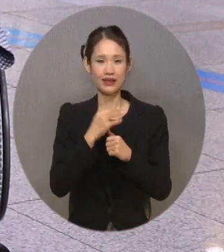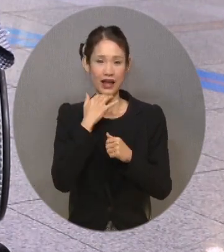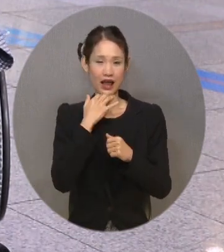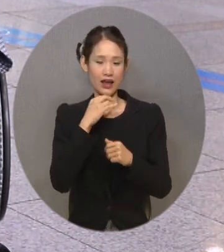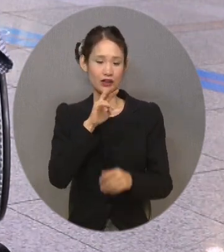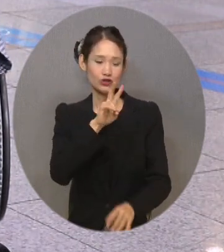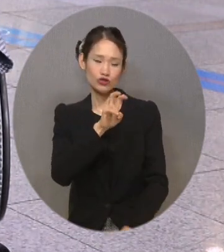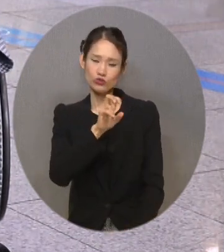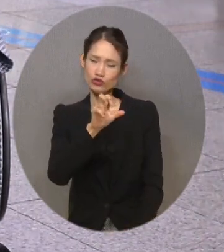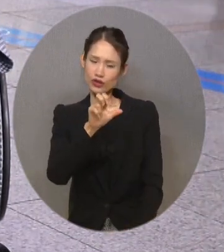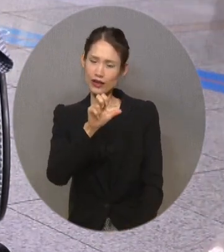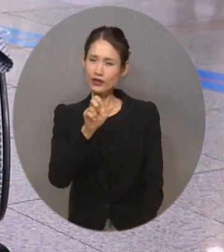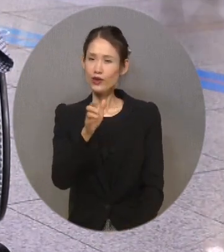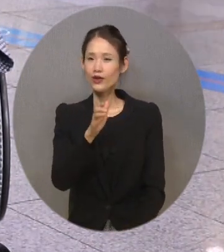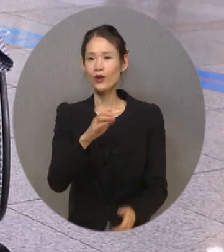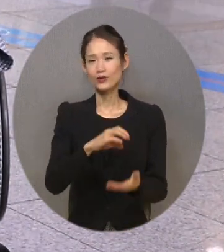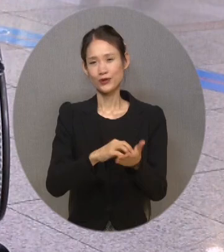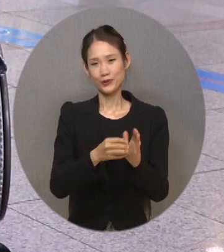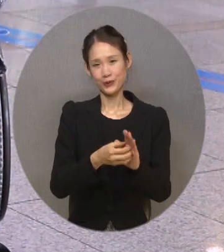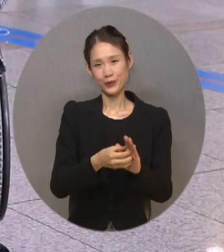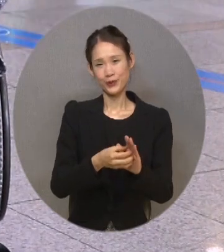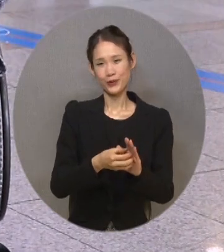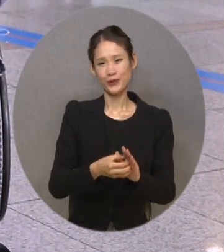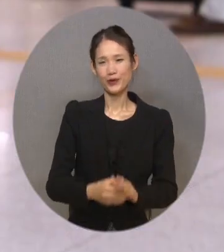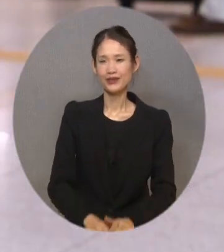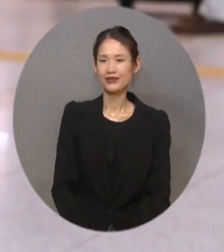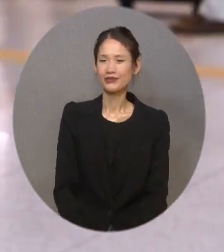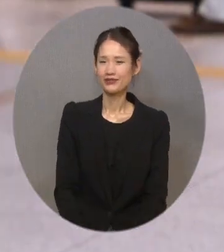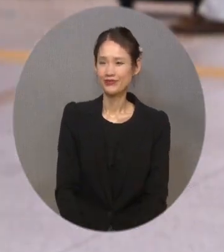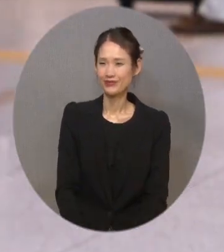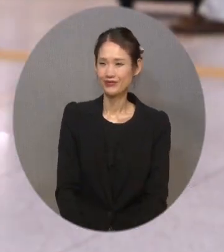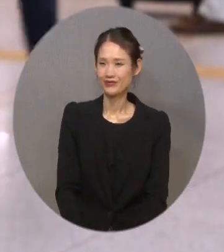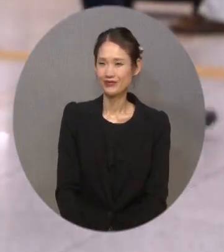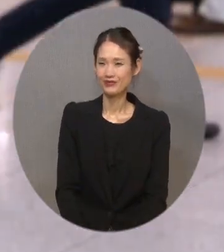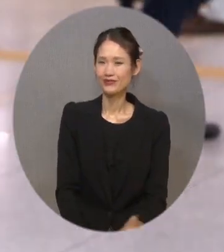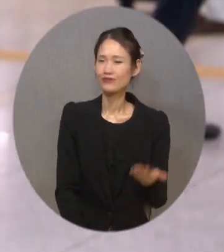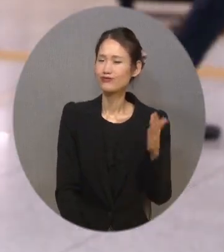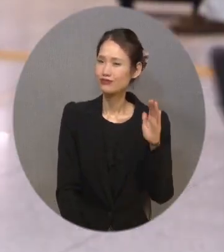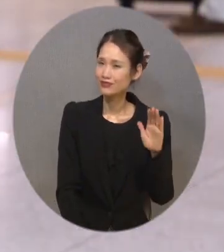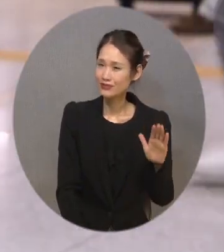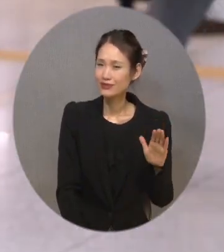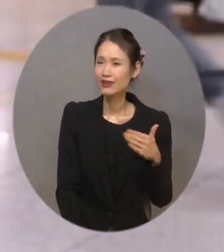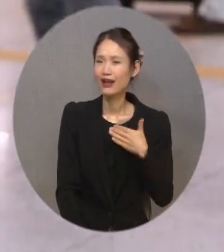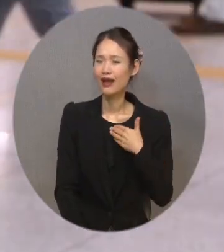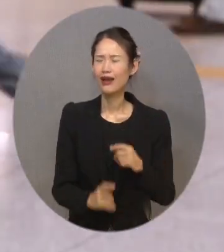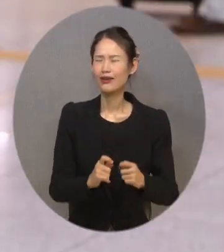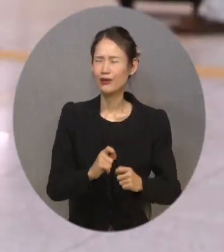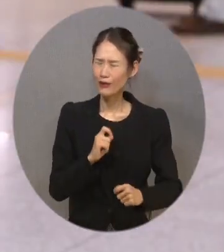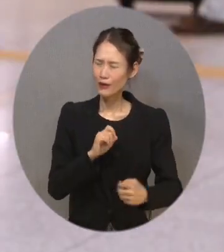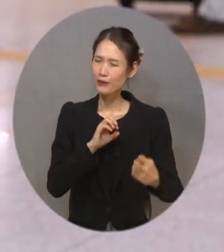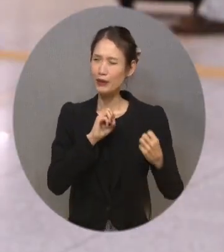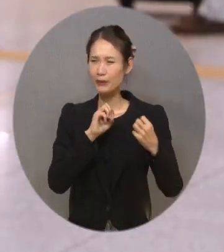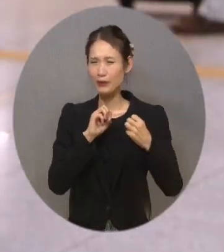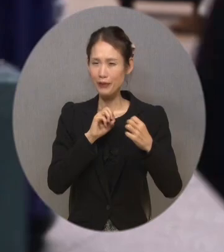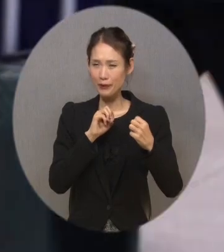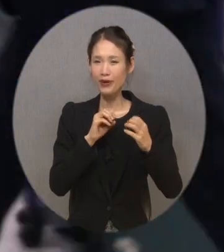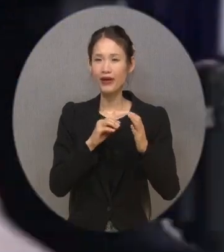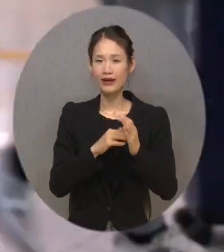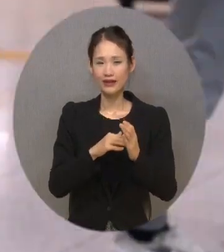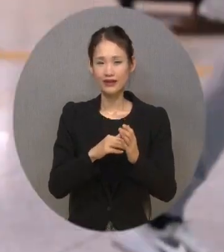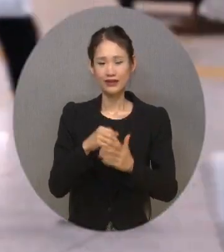28, 25살 이 정도 때. 야. 아 근데 네. 아 솔직히 우리가 이런 얘기 하는데도